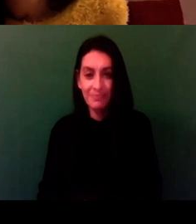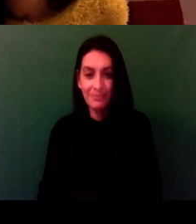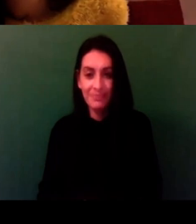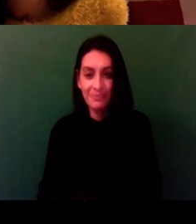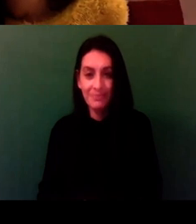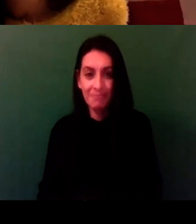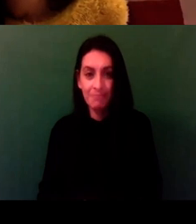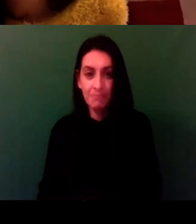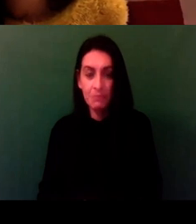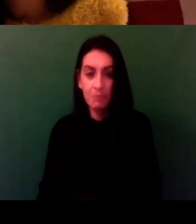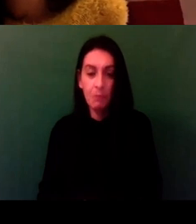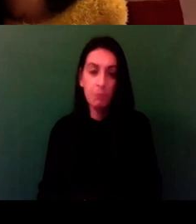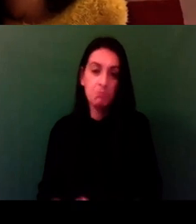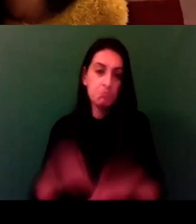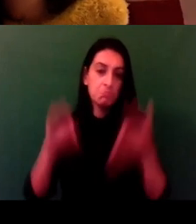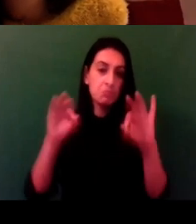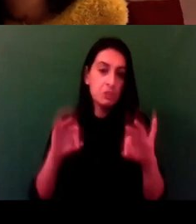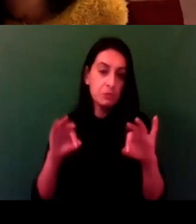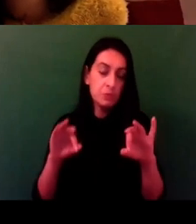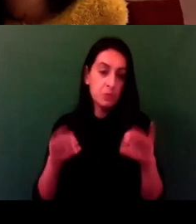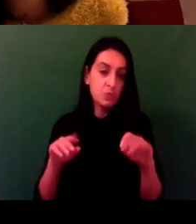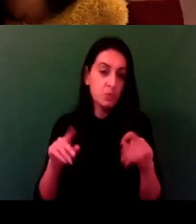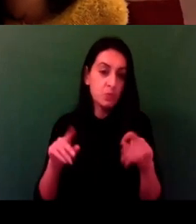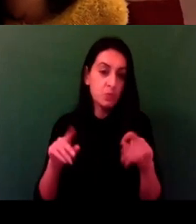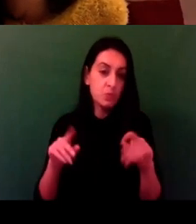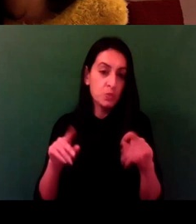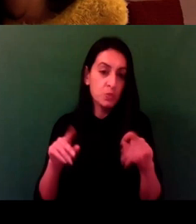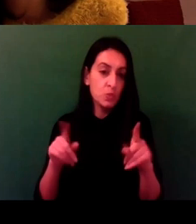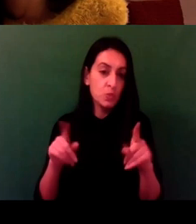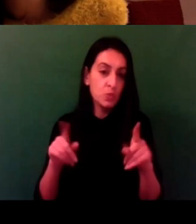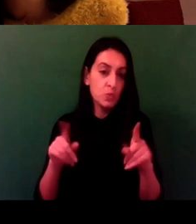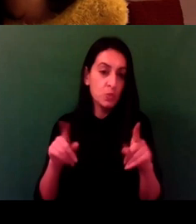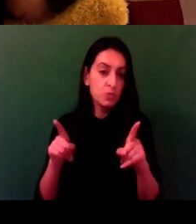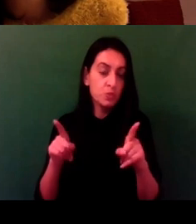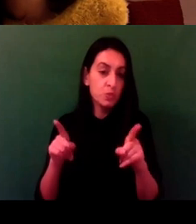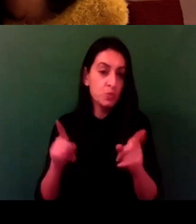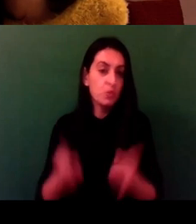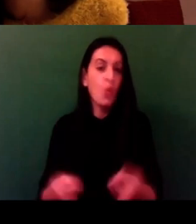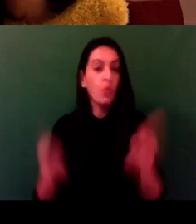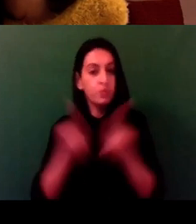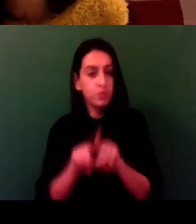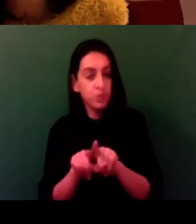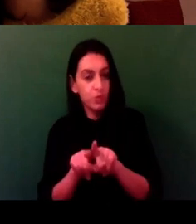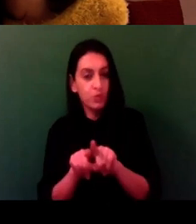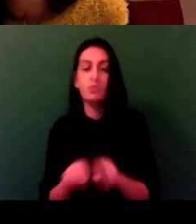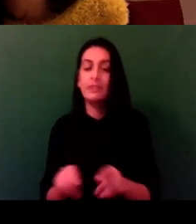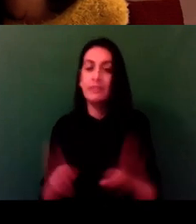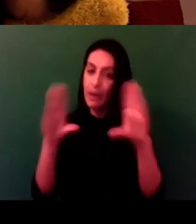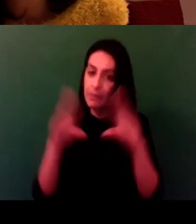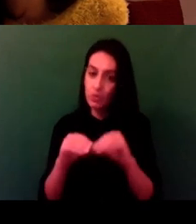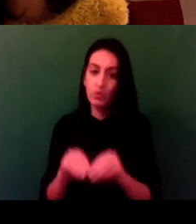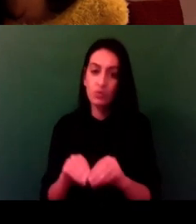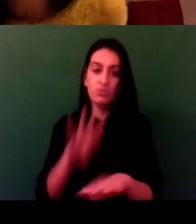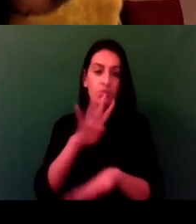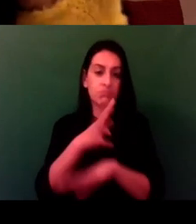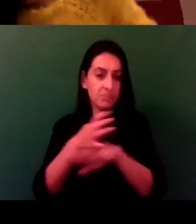Artık kapatıyoruz arkadaşlar. Yani çok sağ olun. 4 saatlik bir maraton oldu. Şimdi şöyle, Yelta sizle aslında